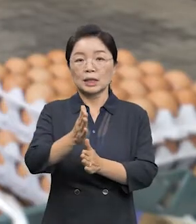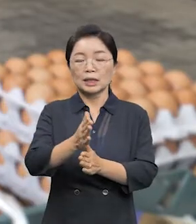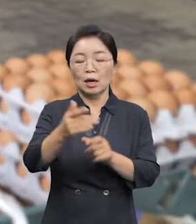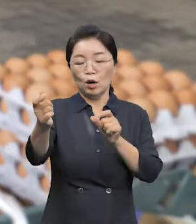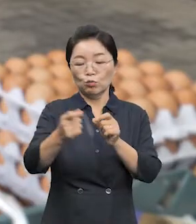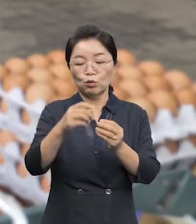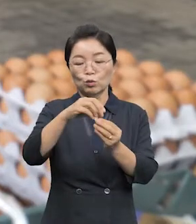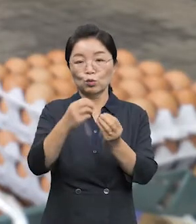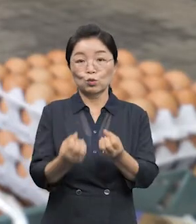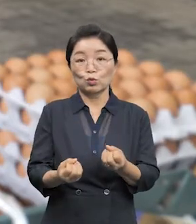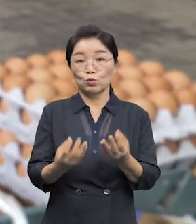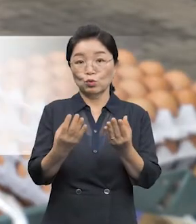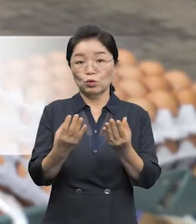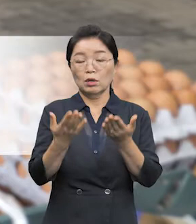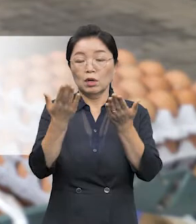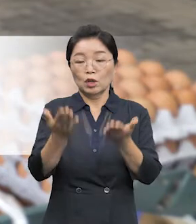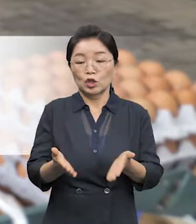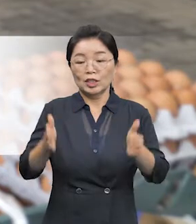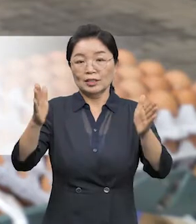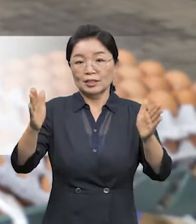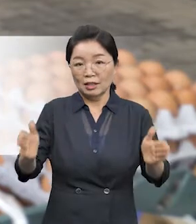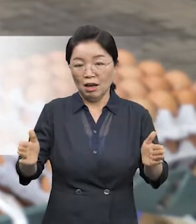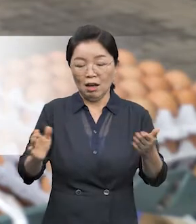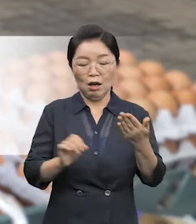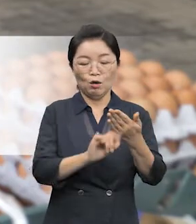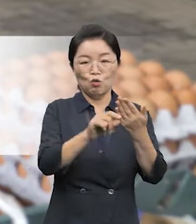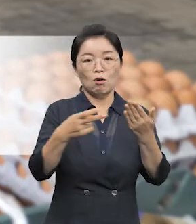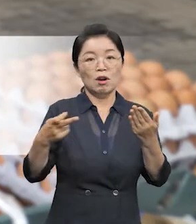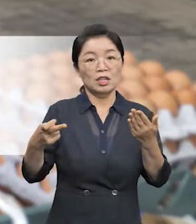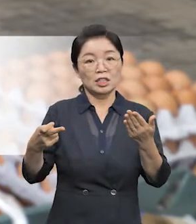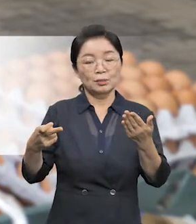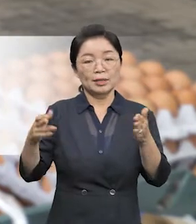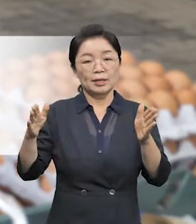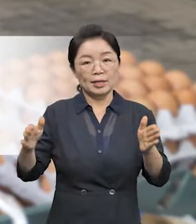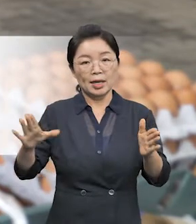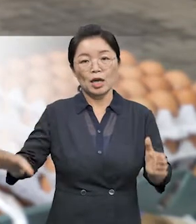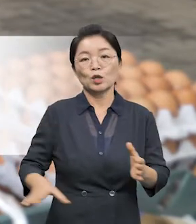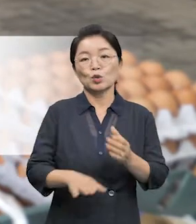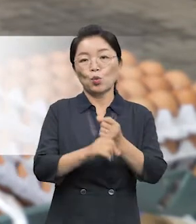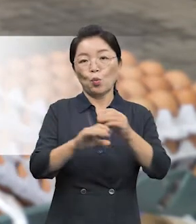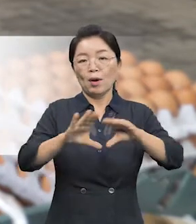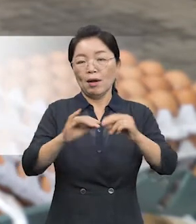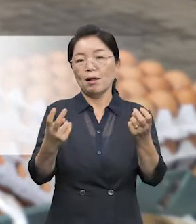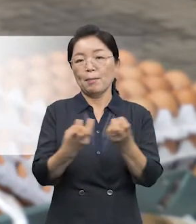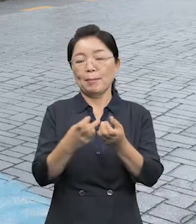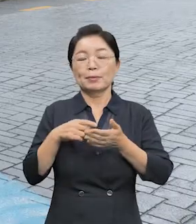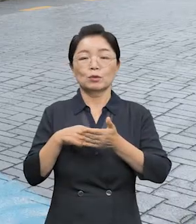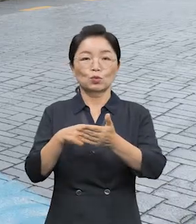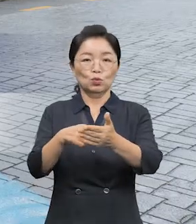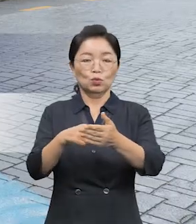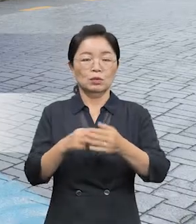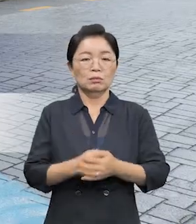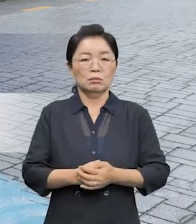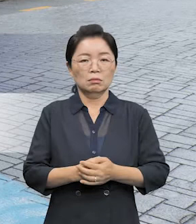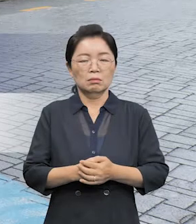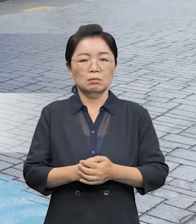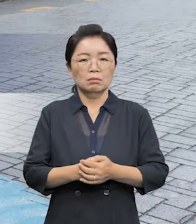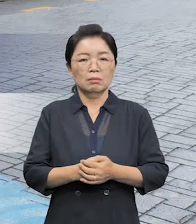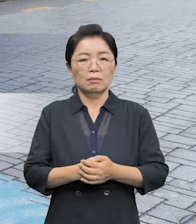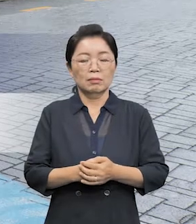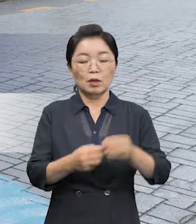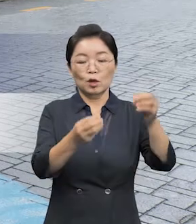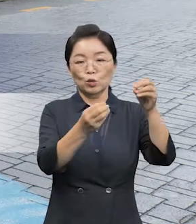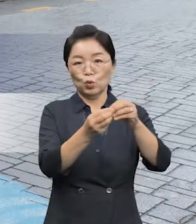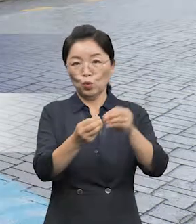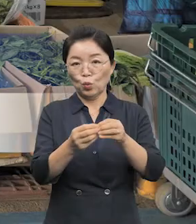광주시가 다가오는 추석을 맞아 오는 9월 12일까지 명절 연휴 종합대책을 추진합니다. 광주시는